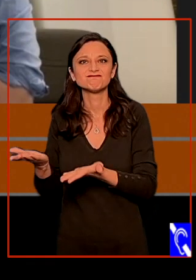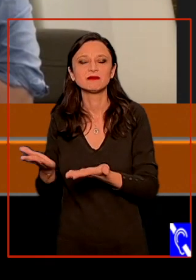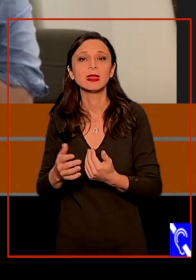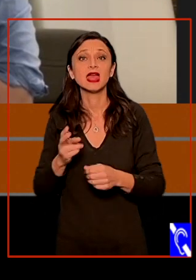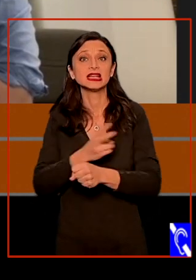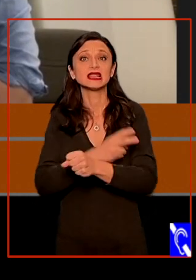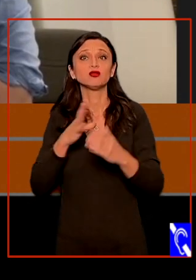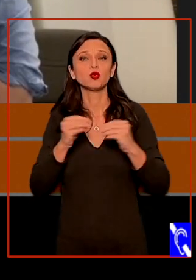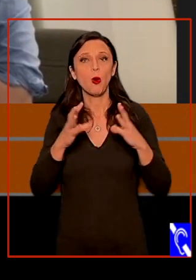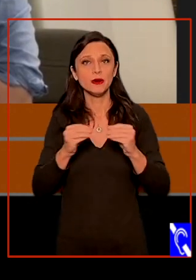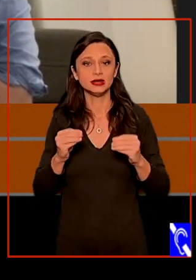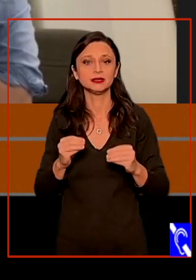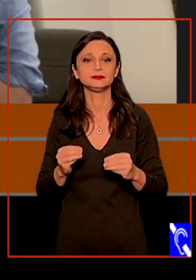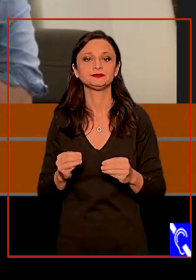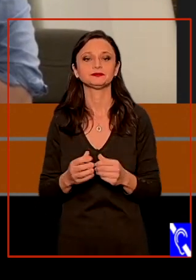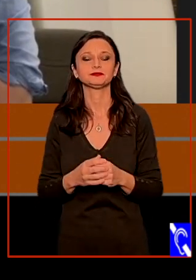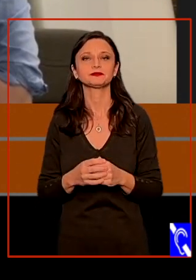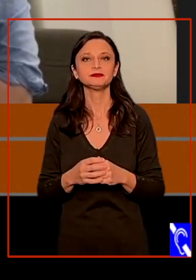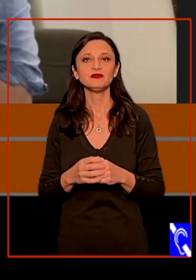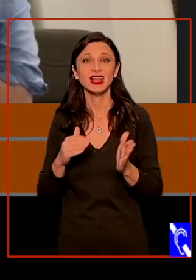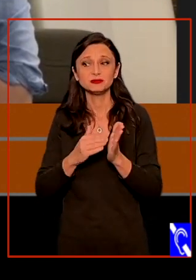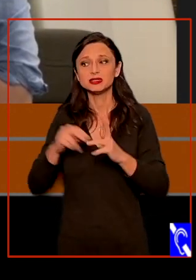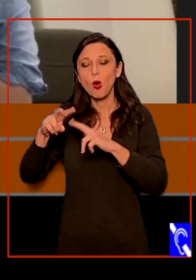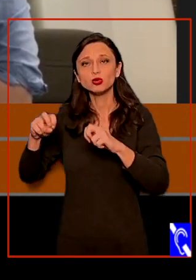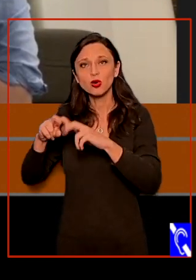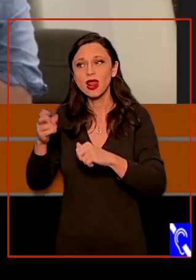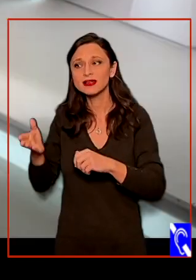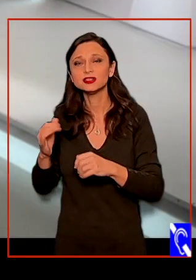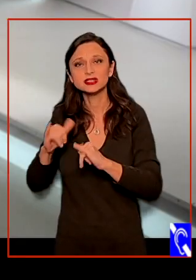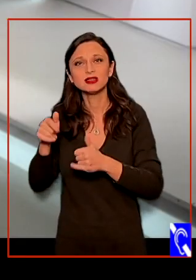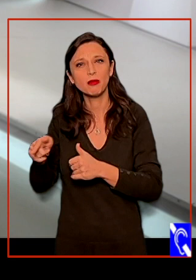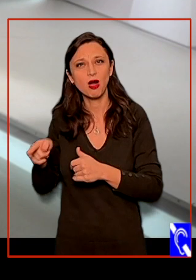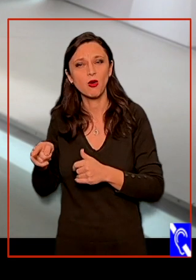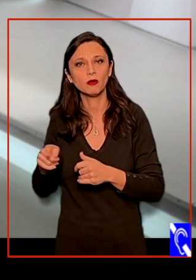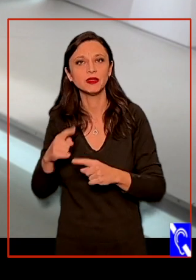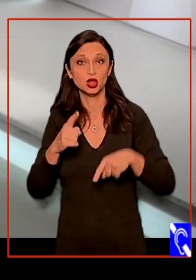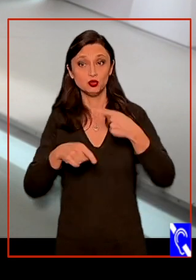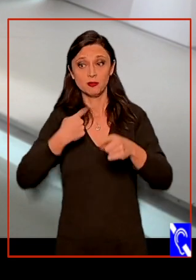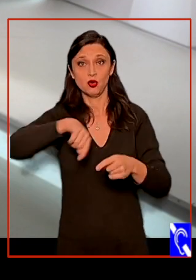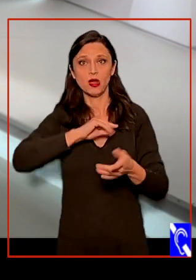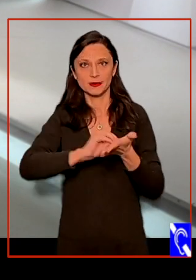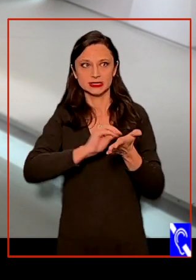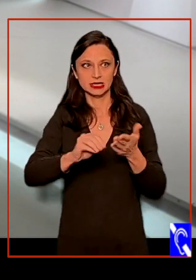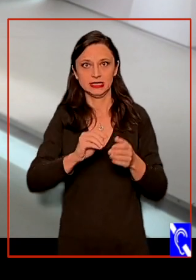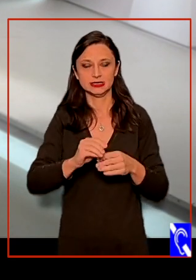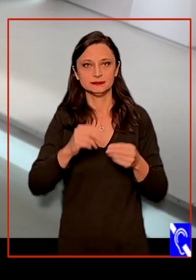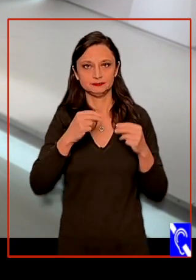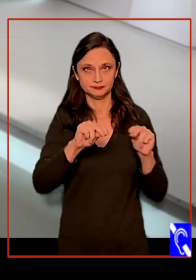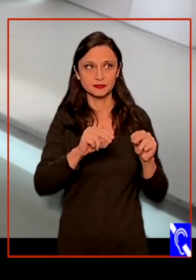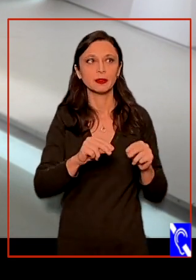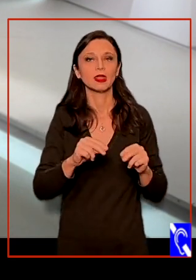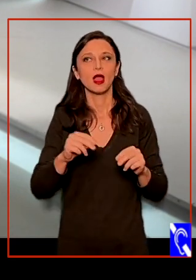statul român ajunge să fie în situația de a controla ce se întâmplă acolo. După ce am scris noi, poliția, întrebată